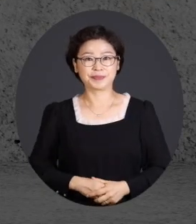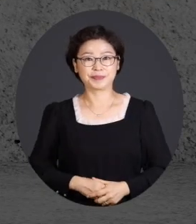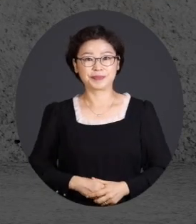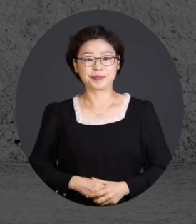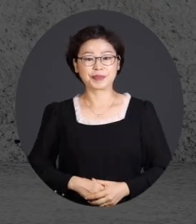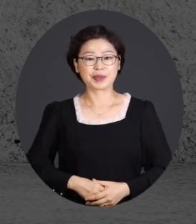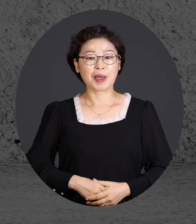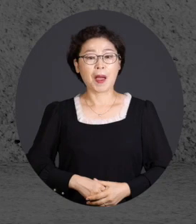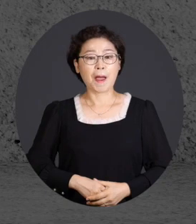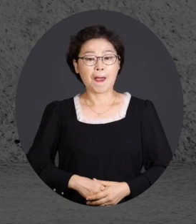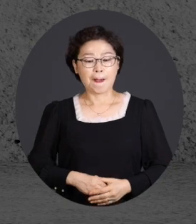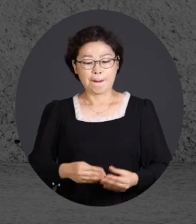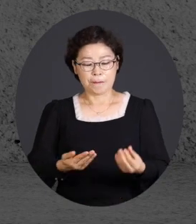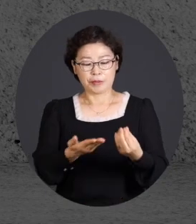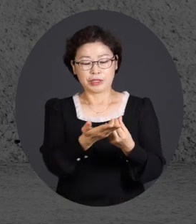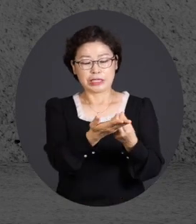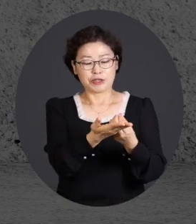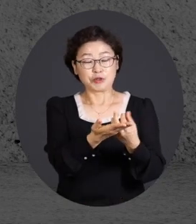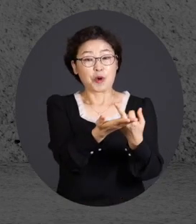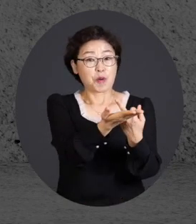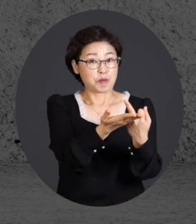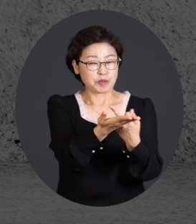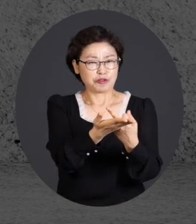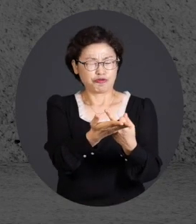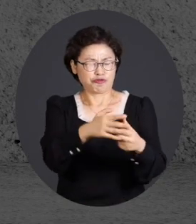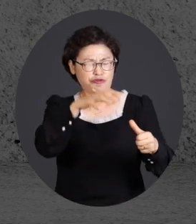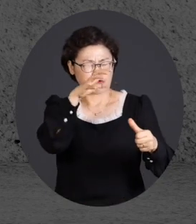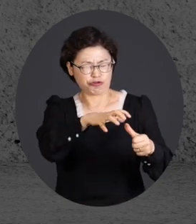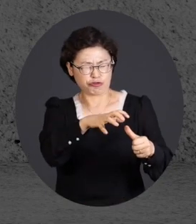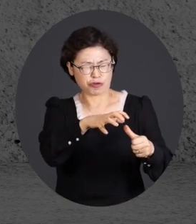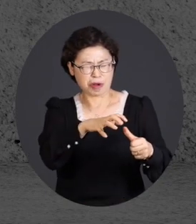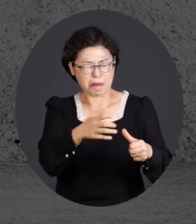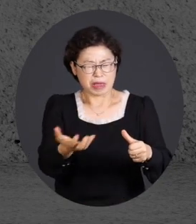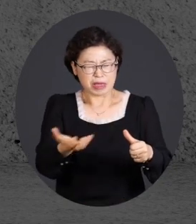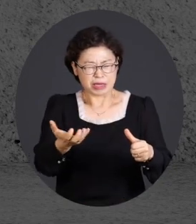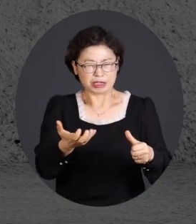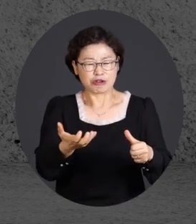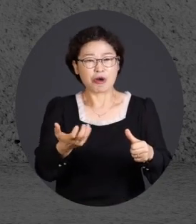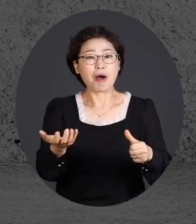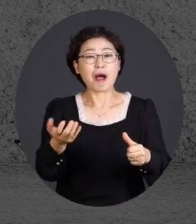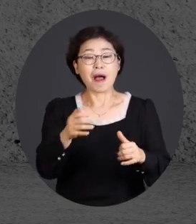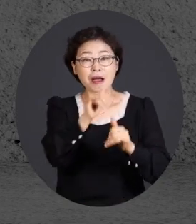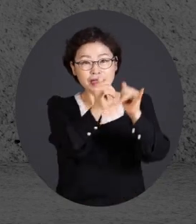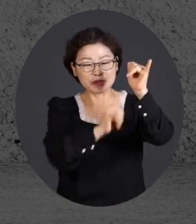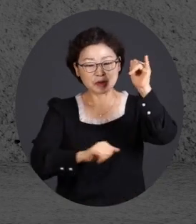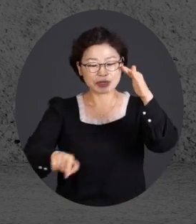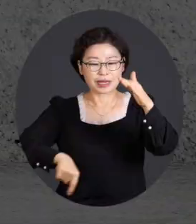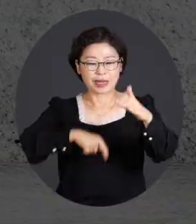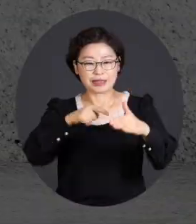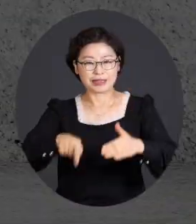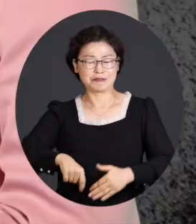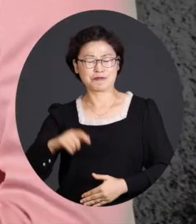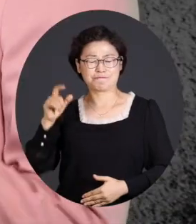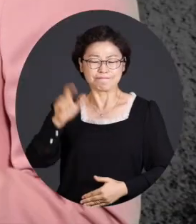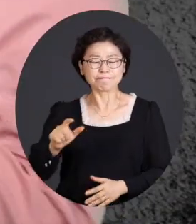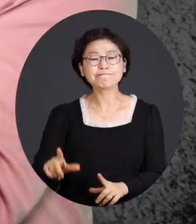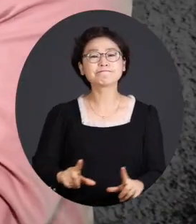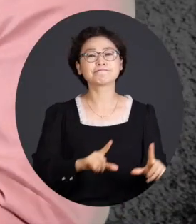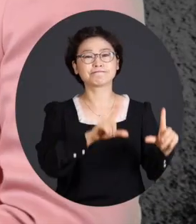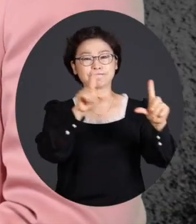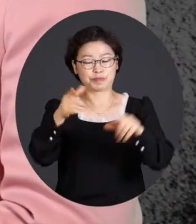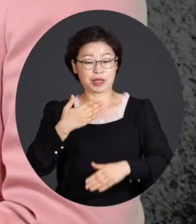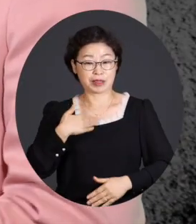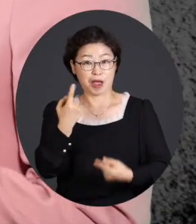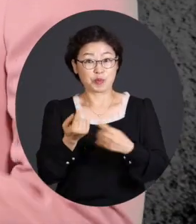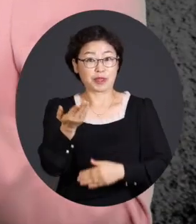물막은 섬 제주는 억압과 피탈의 역사 속에서도 당차고 강하게 삶을 이어왔습니다. 나보다